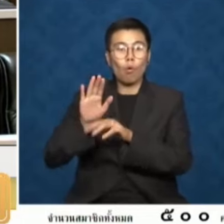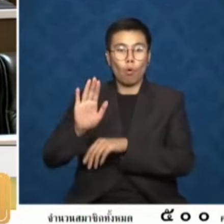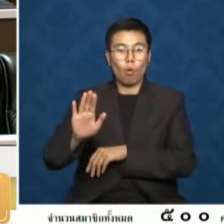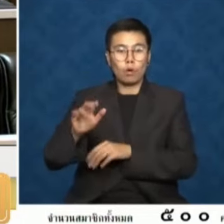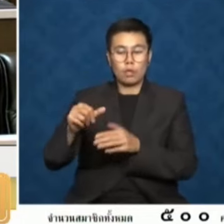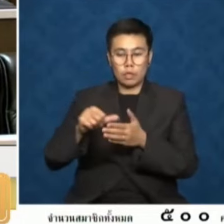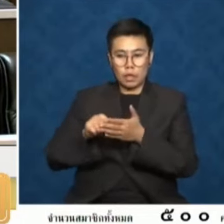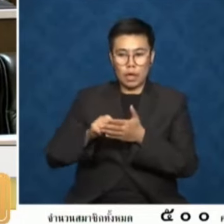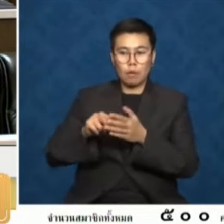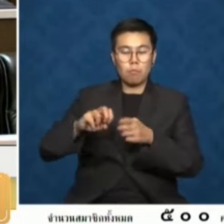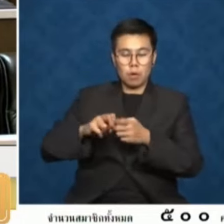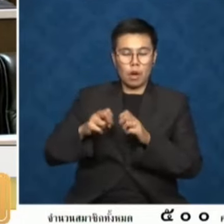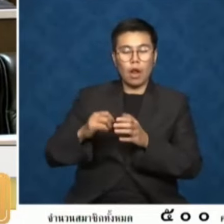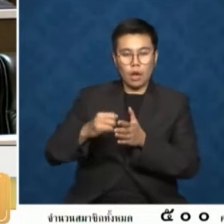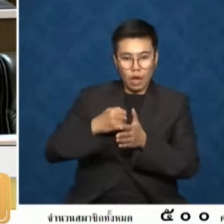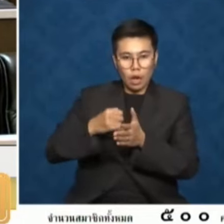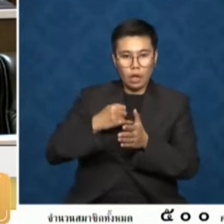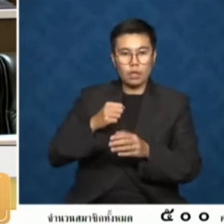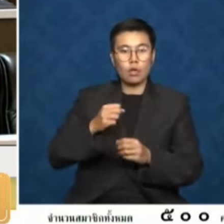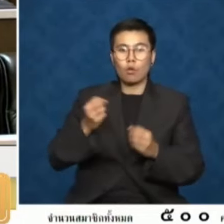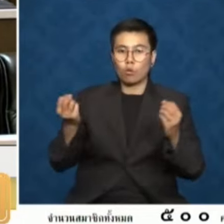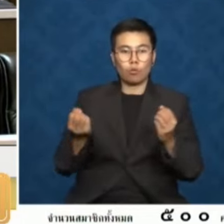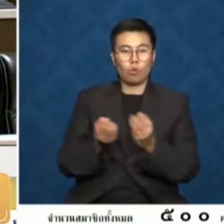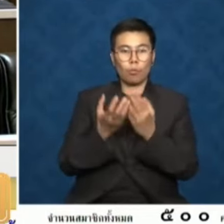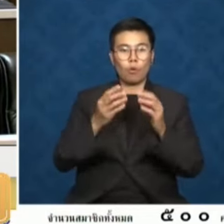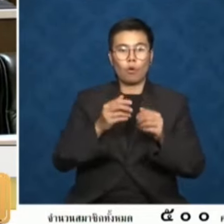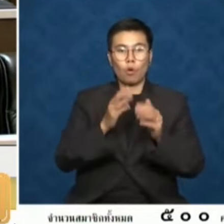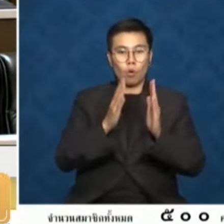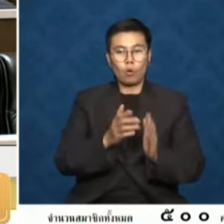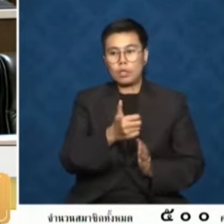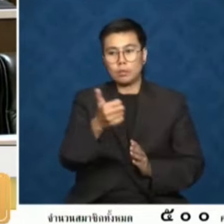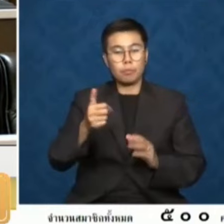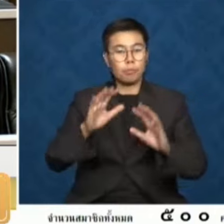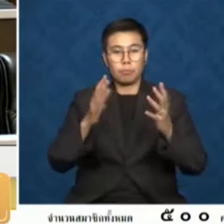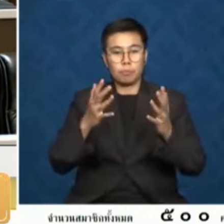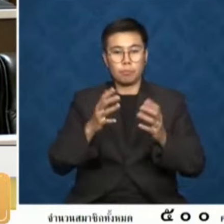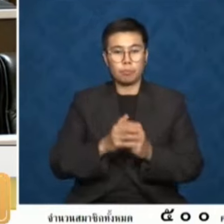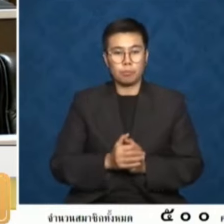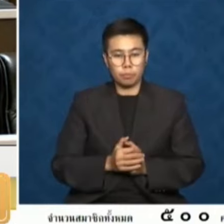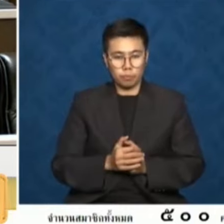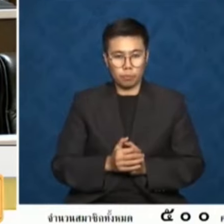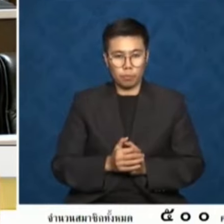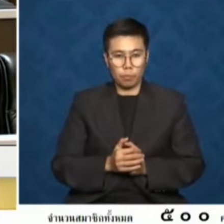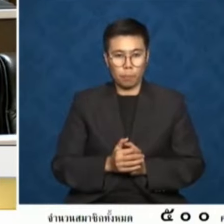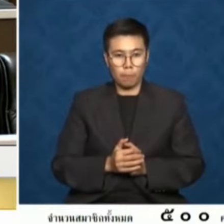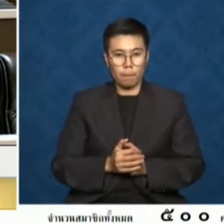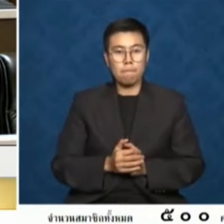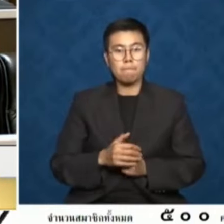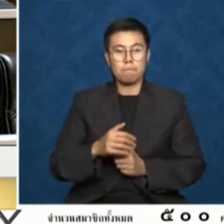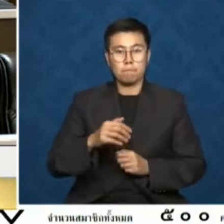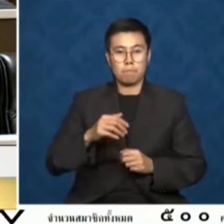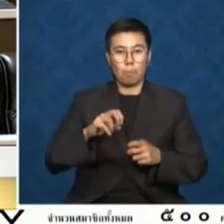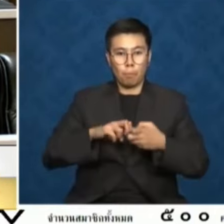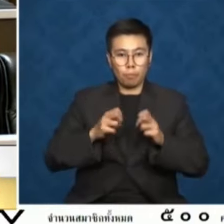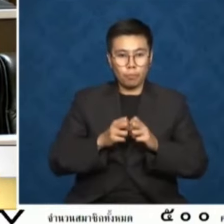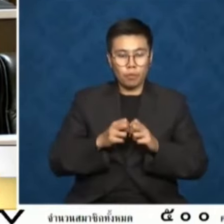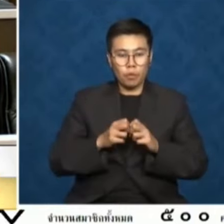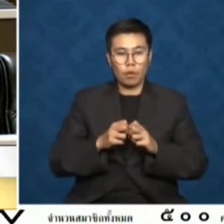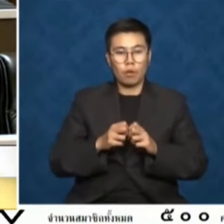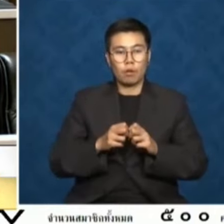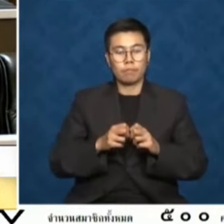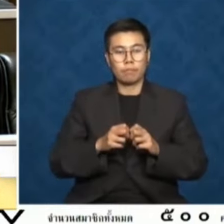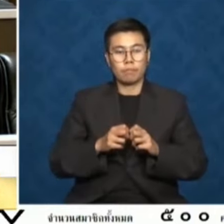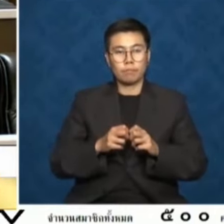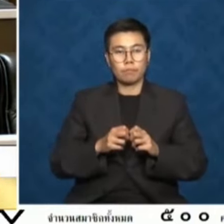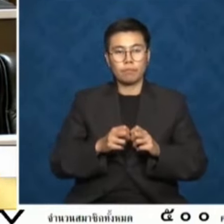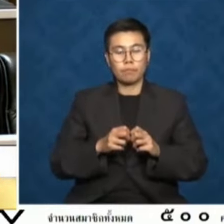แก้ไขปัญหาและส่งผลกระทบบุคคลอื่นน้อยลงข้อที่2ปัญหาความไม่คล่องตัวสืบ